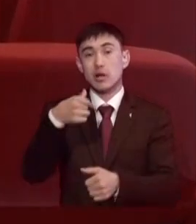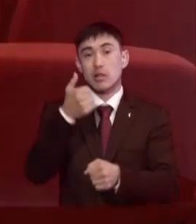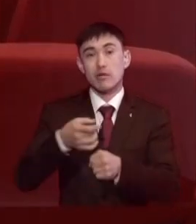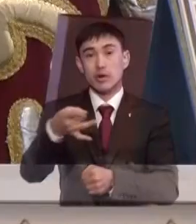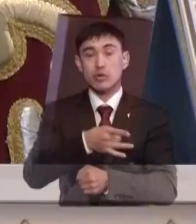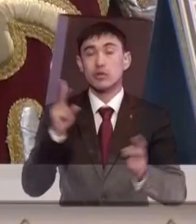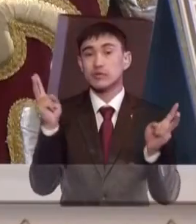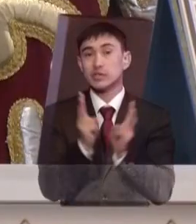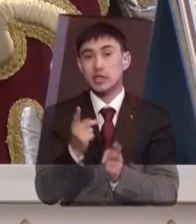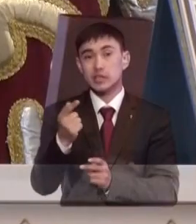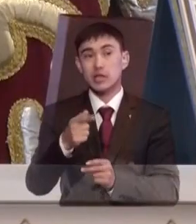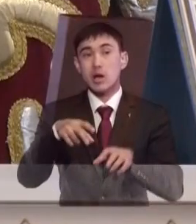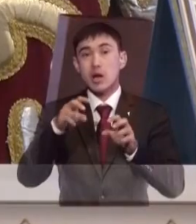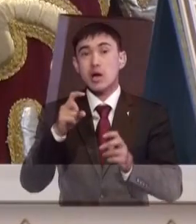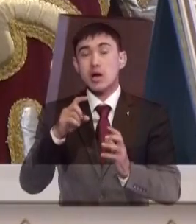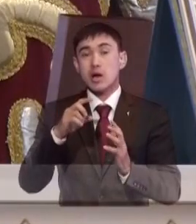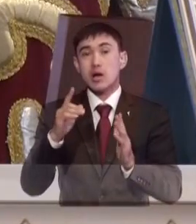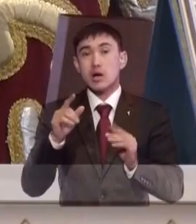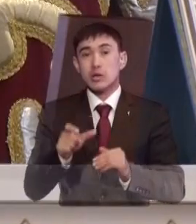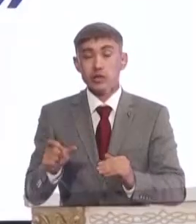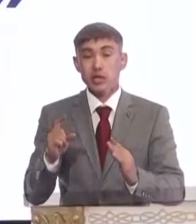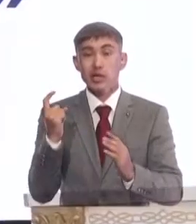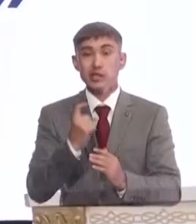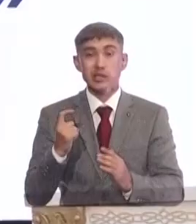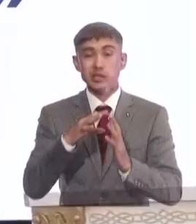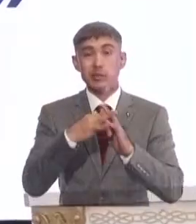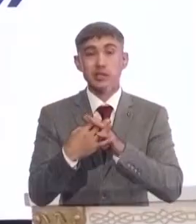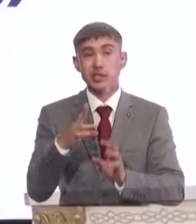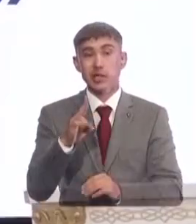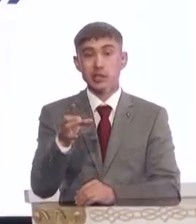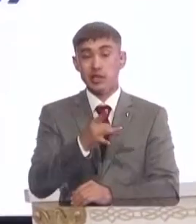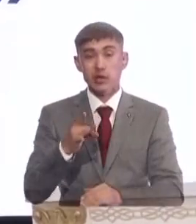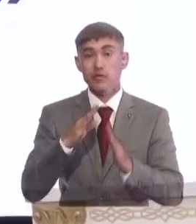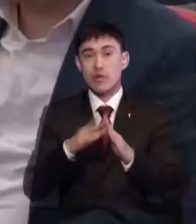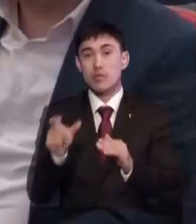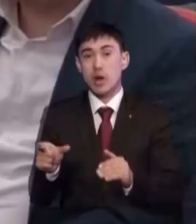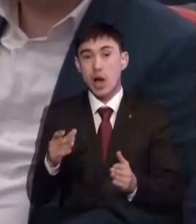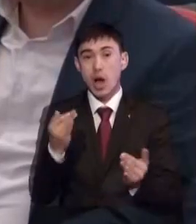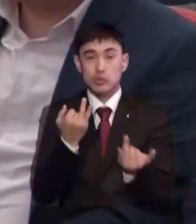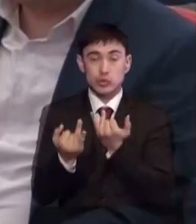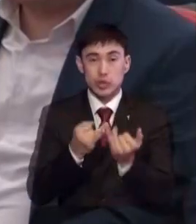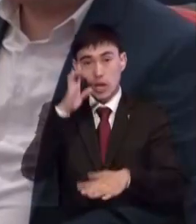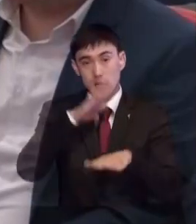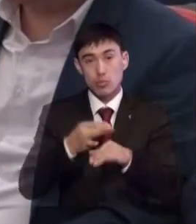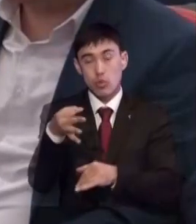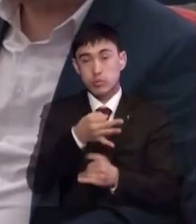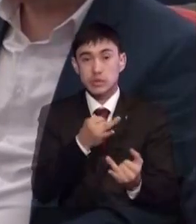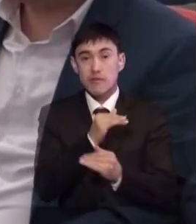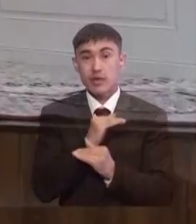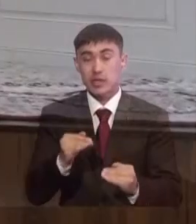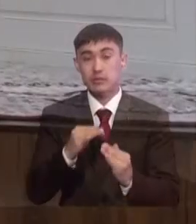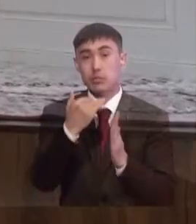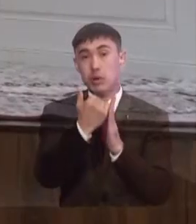региона встретился с представителями крестьянских хозяйств Кигенского района. В рамках встречи фермеры обсудили с акимом области эффективность программы